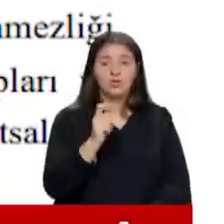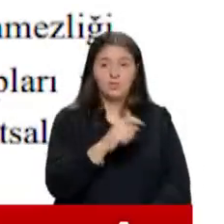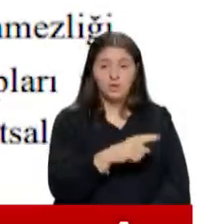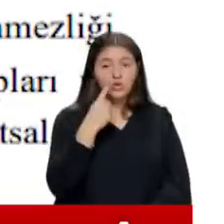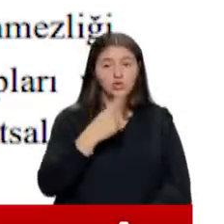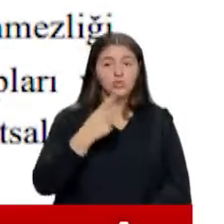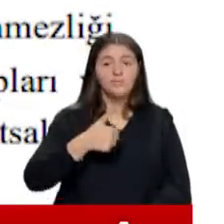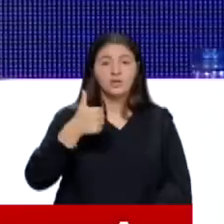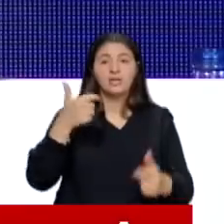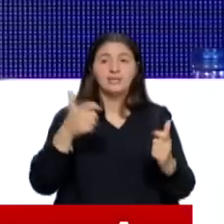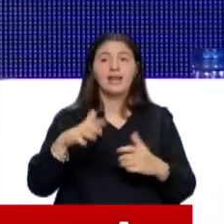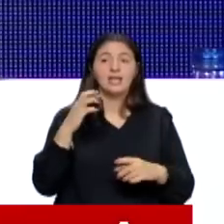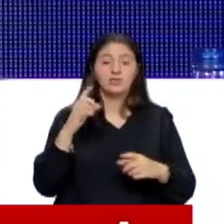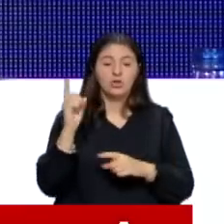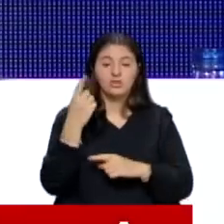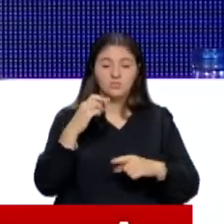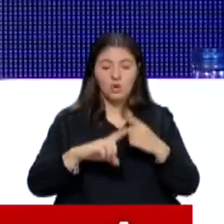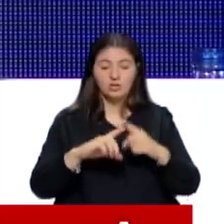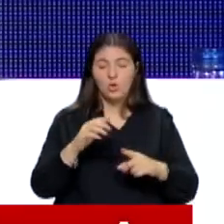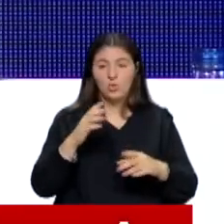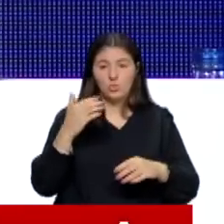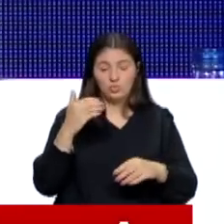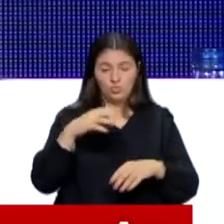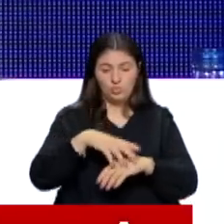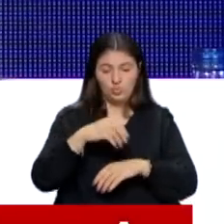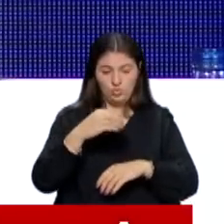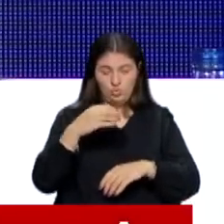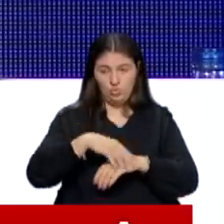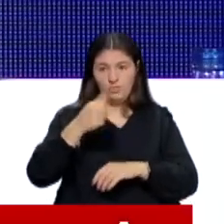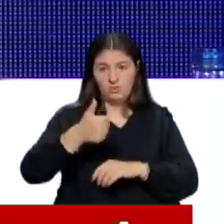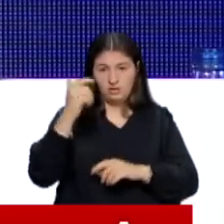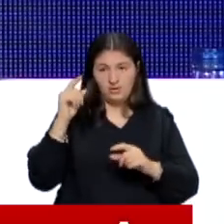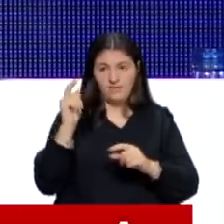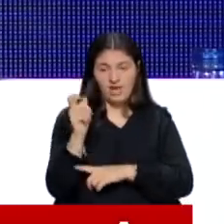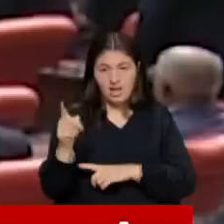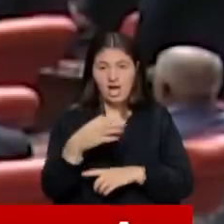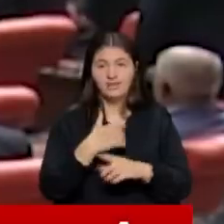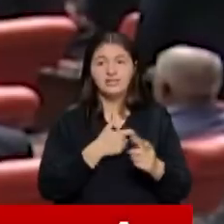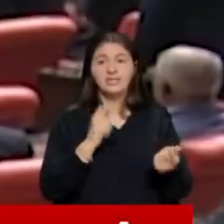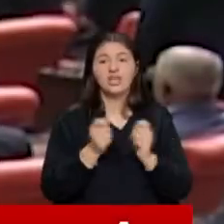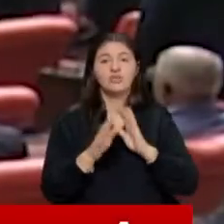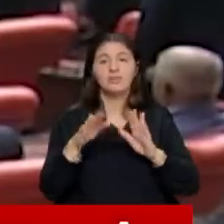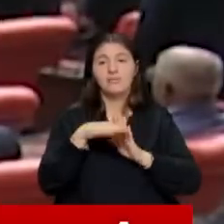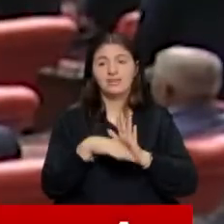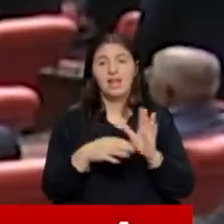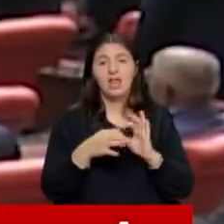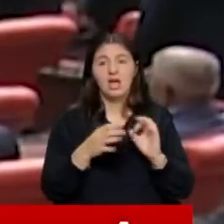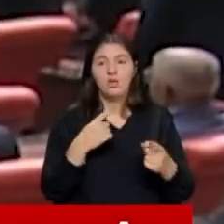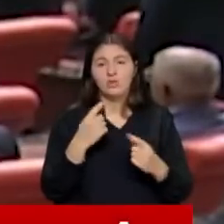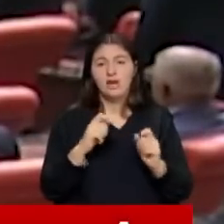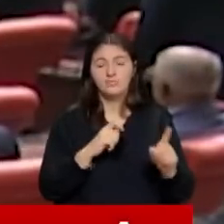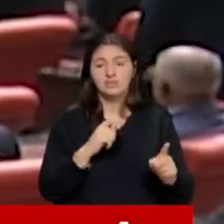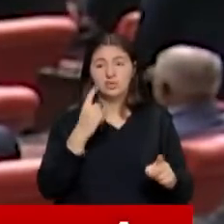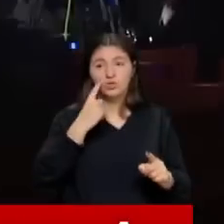ilk Cumhurbaşkanlığı yerel yönetim politikaları kurulu başkan vekili Şükrü Karatepe anayasanın değiştirilemez maddeleriyle ilgili de